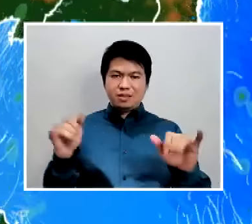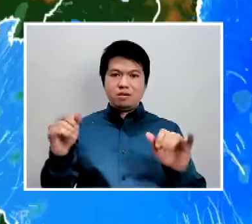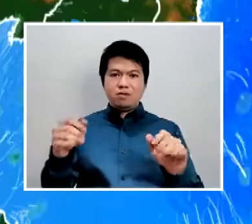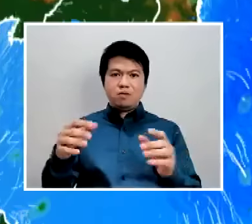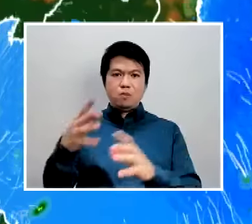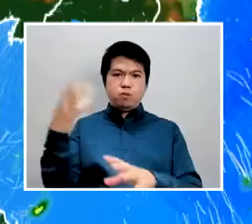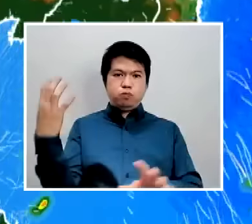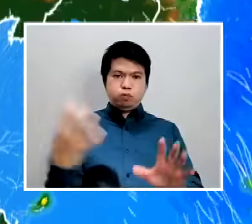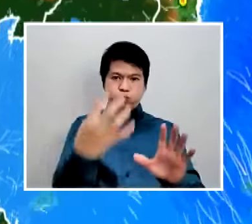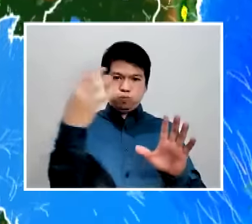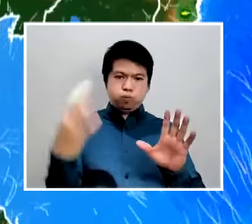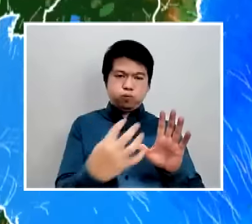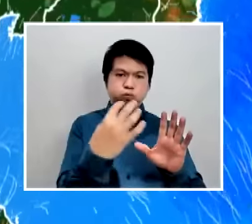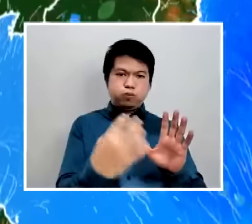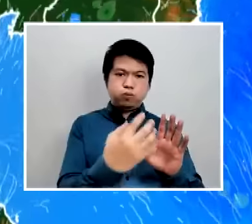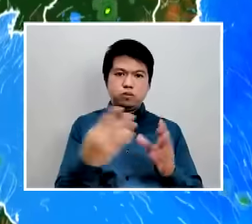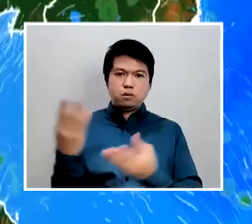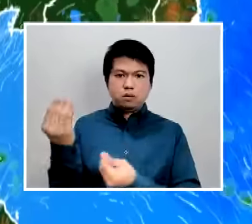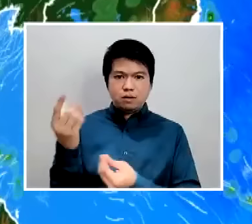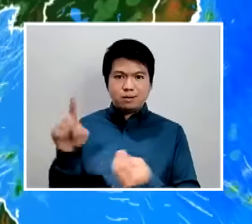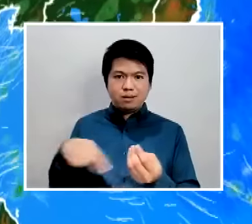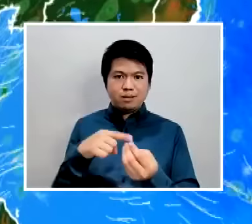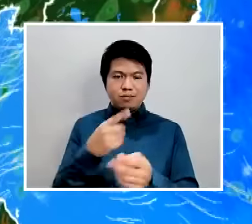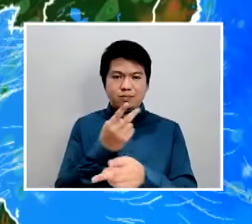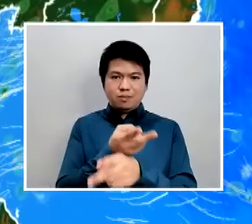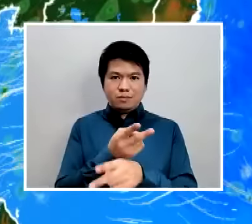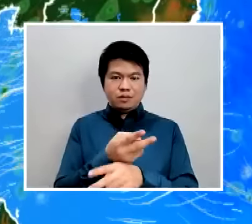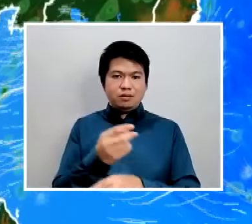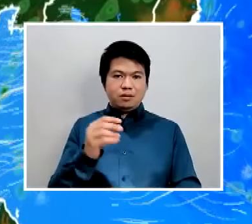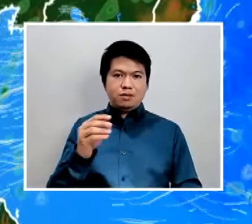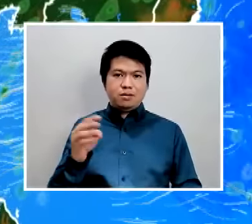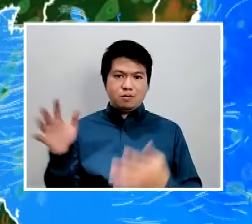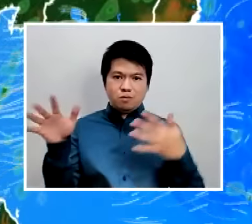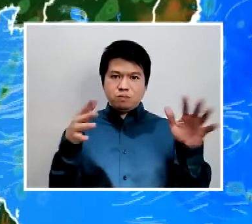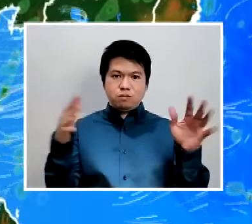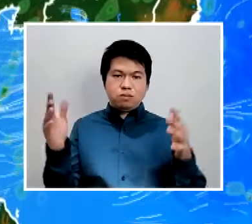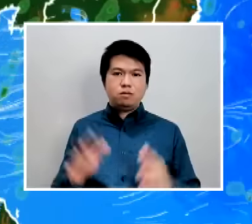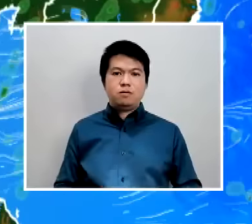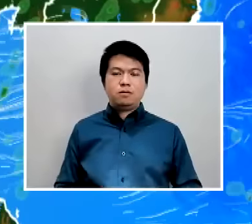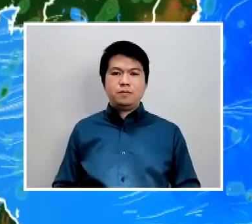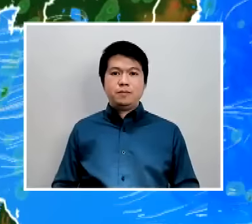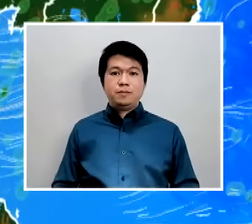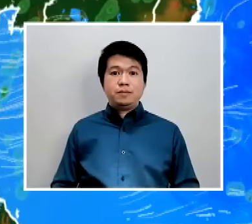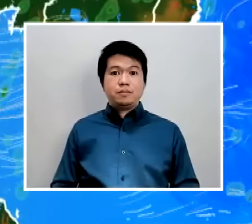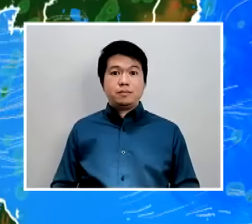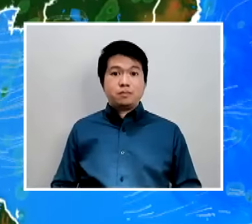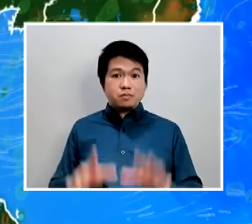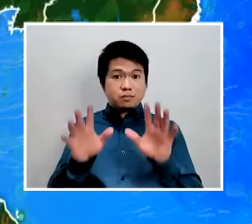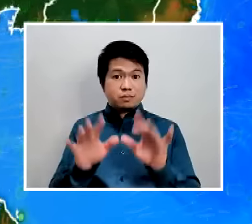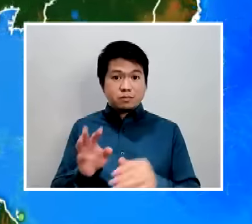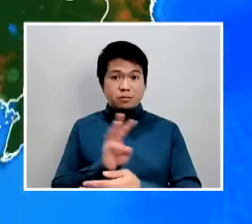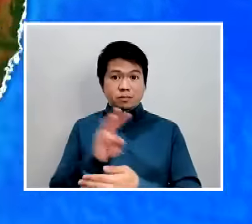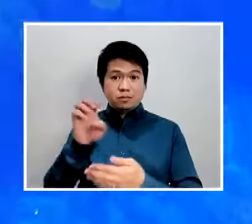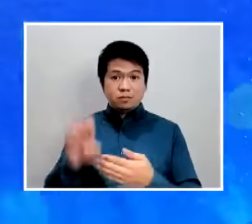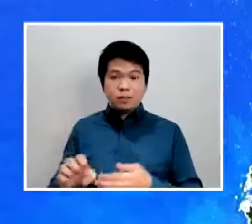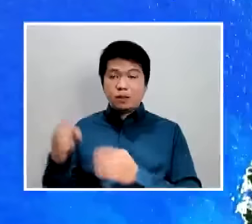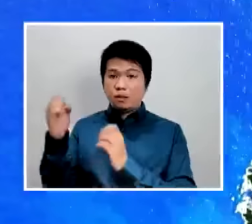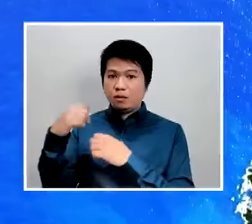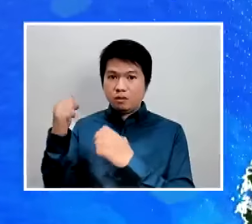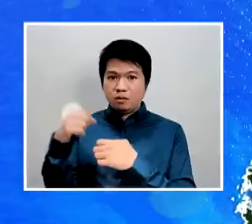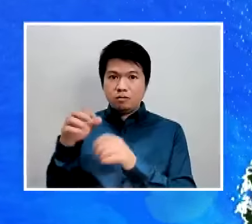Patuloy po ang tapayan ng updates ukol sa bagyong Hulyan. Sa rainfall forecast ng The Weather Company para ngayong weekend, aasahan po ang mga